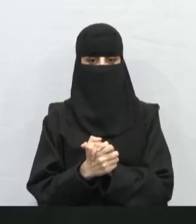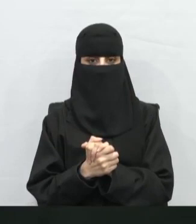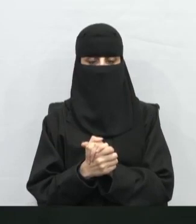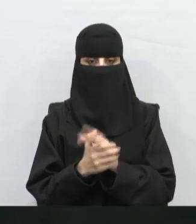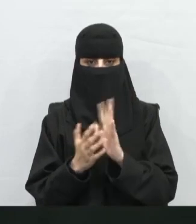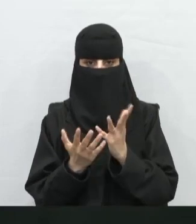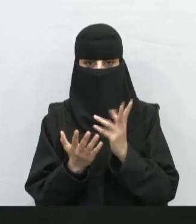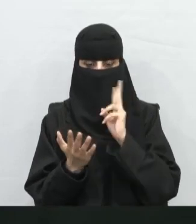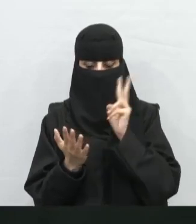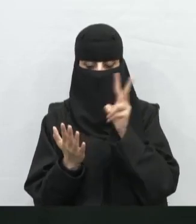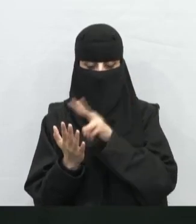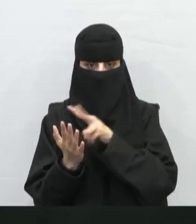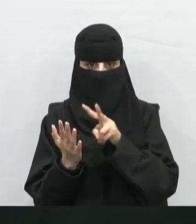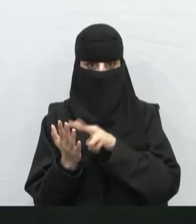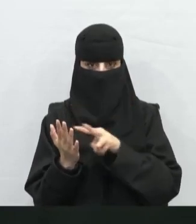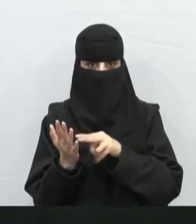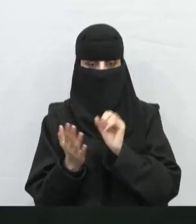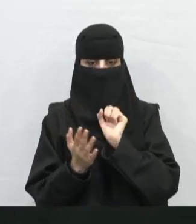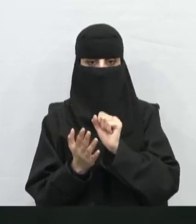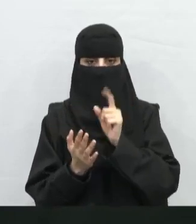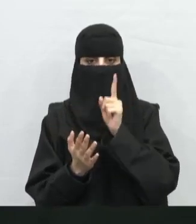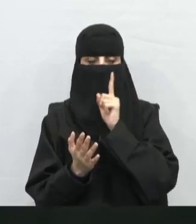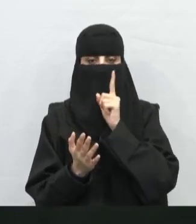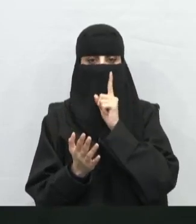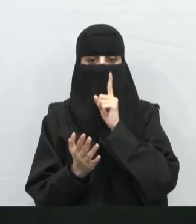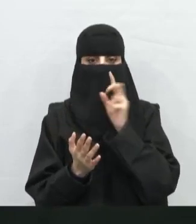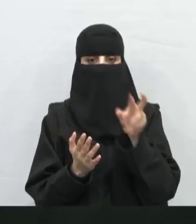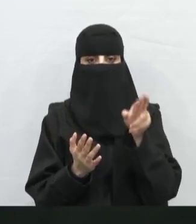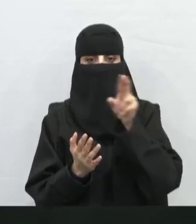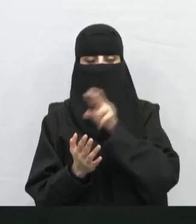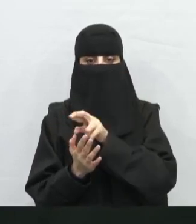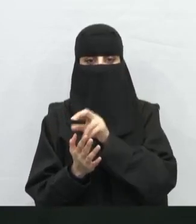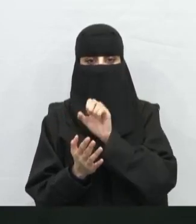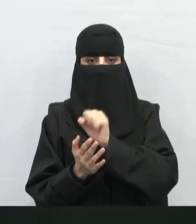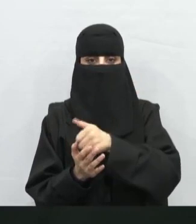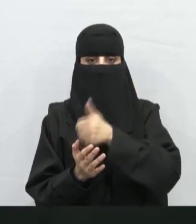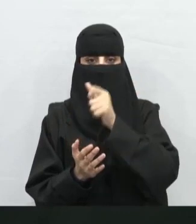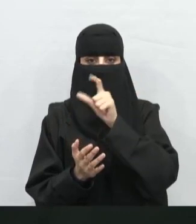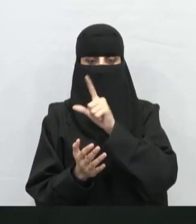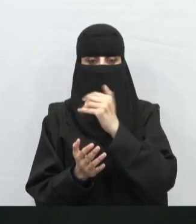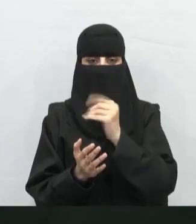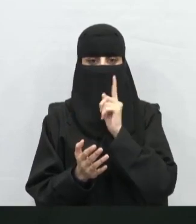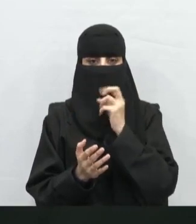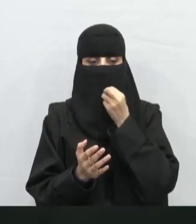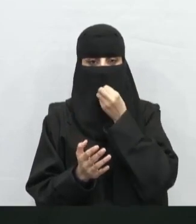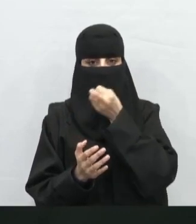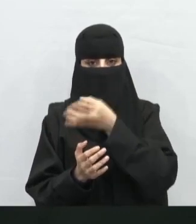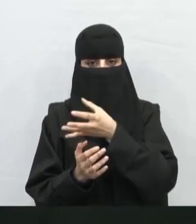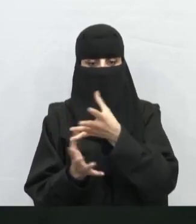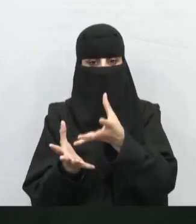اذا هذه هي وصيه الام لابنها صالح وصالح سياخذ